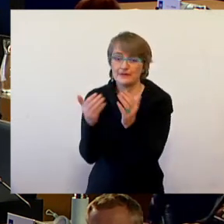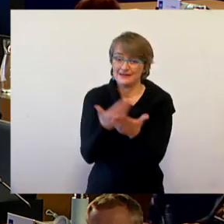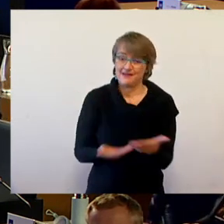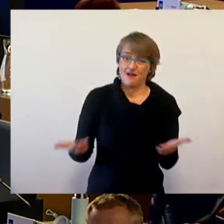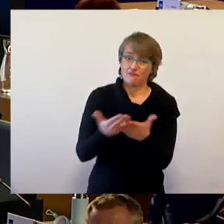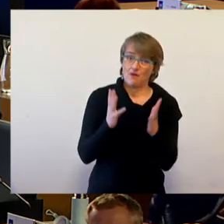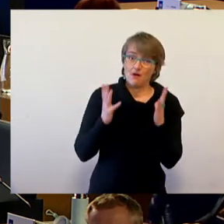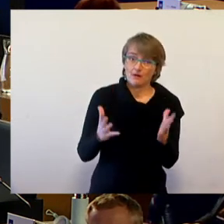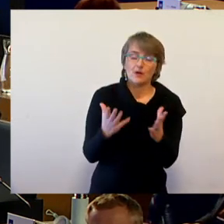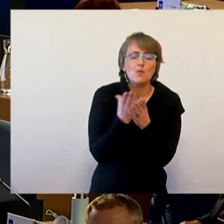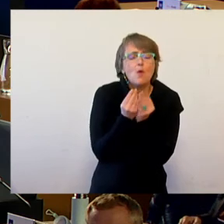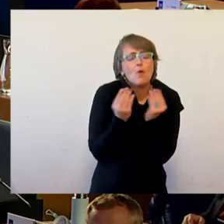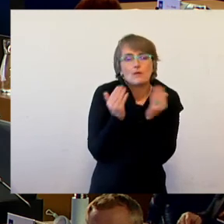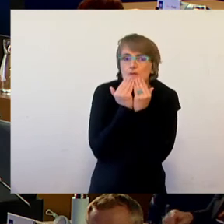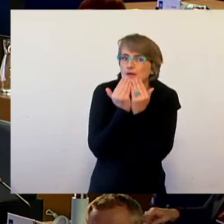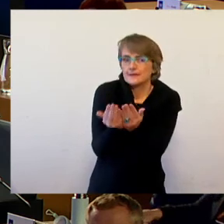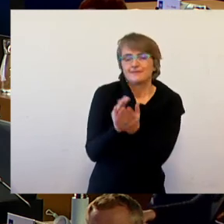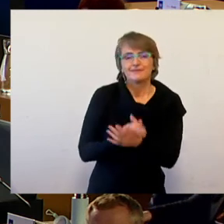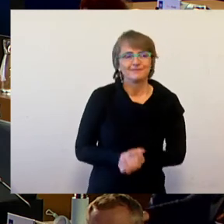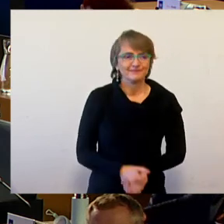remercie beaucoup.